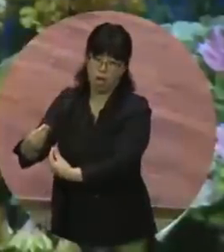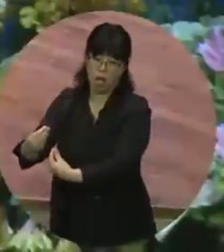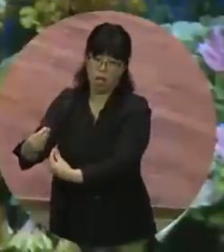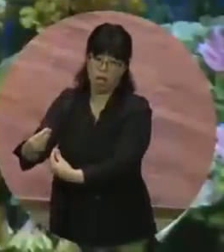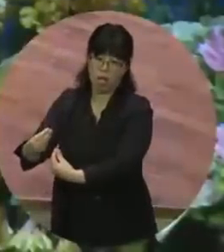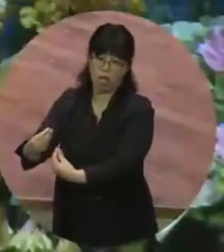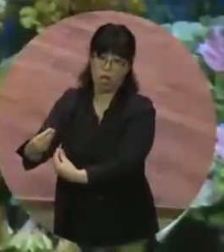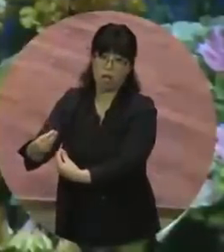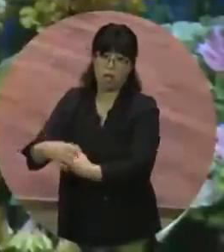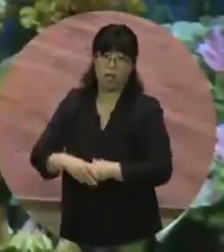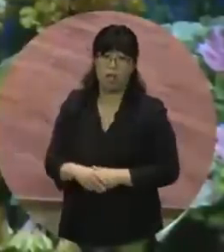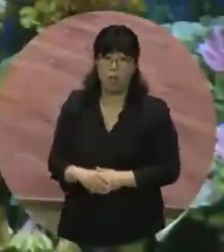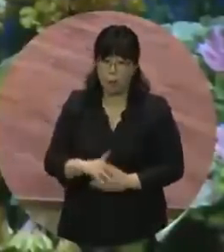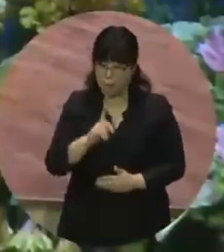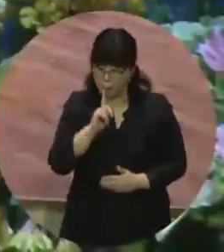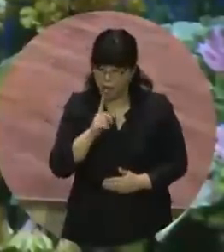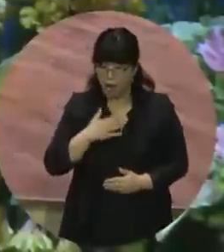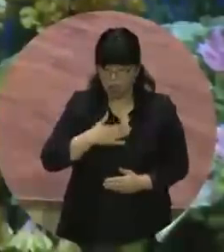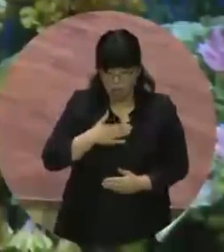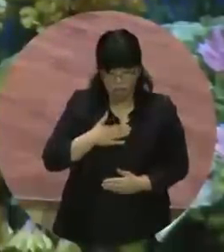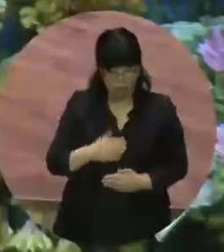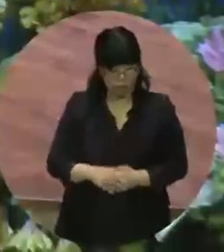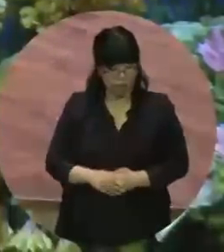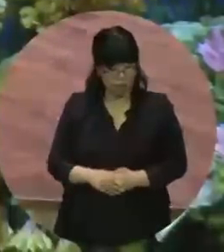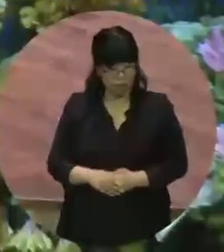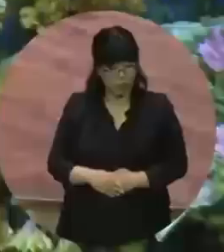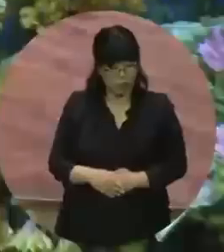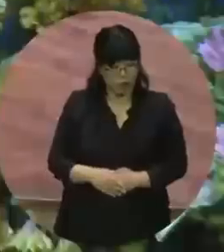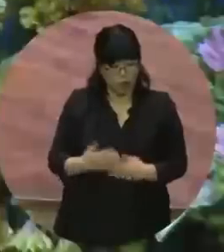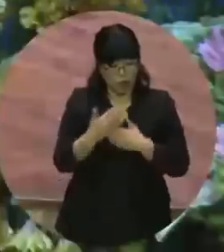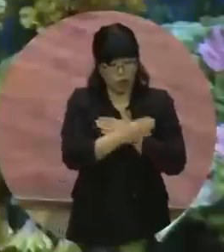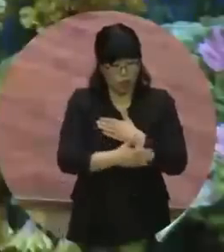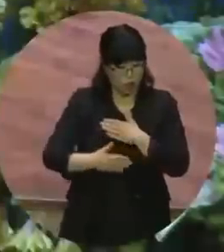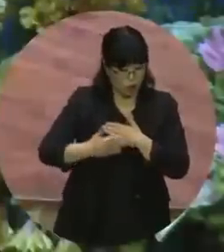그렇게 파멸로의 길로 인도받습니다.